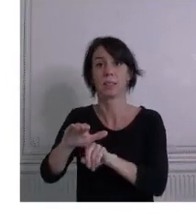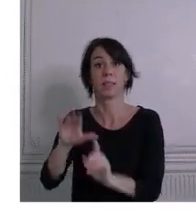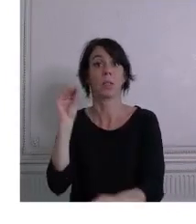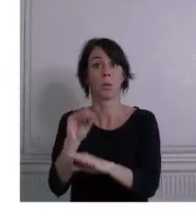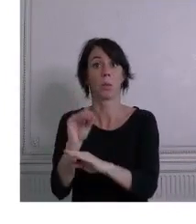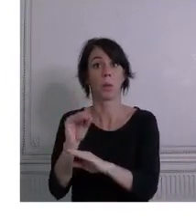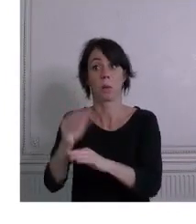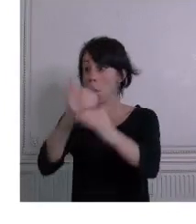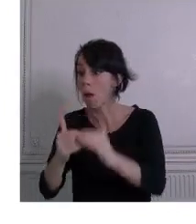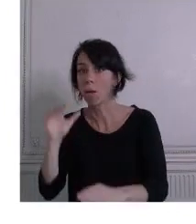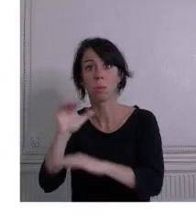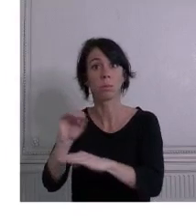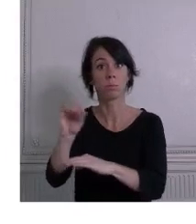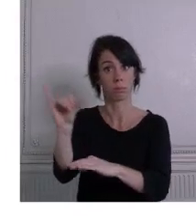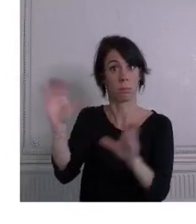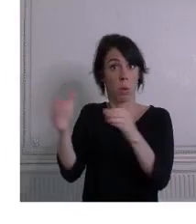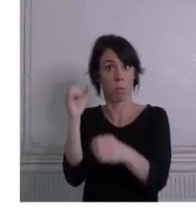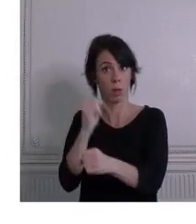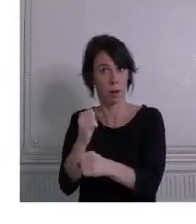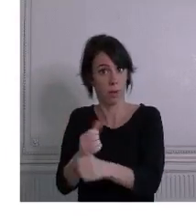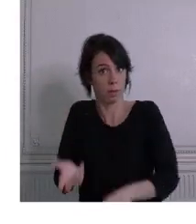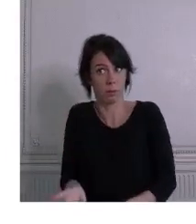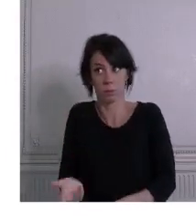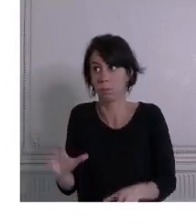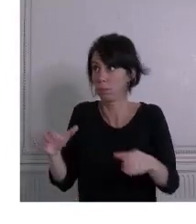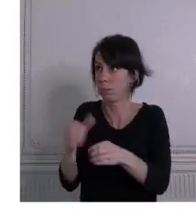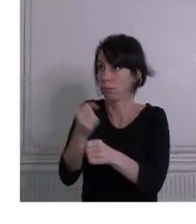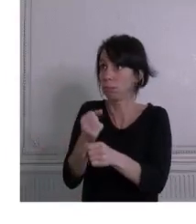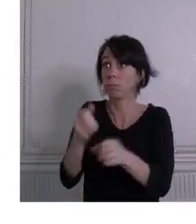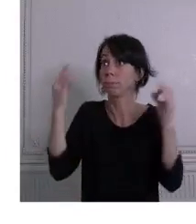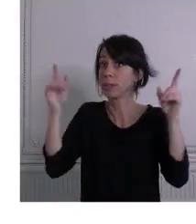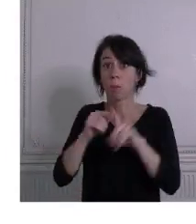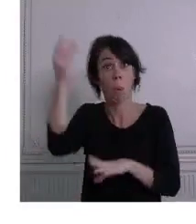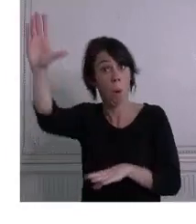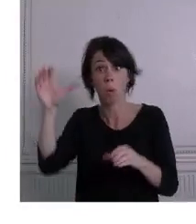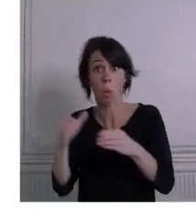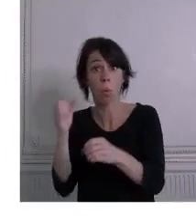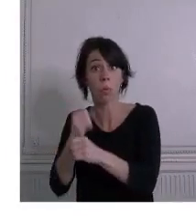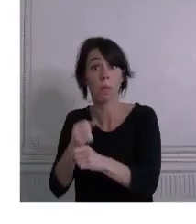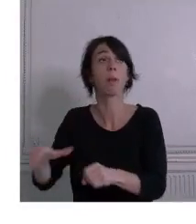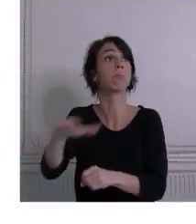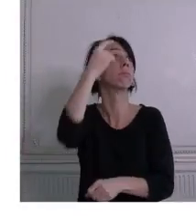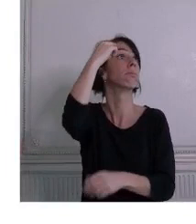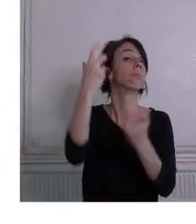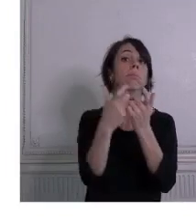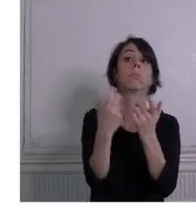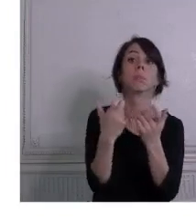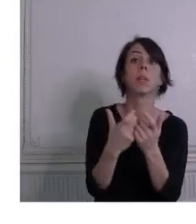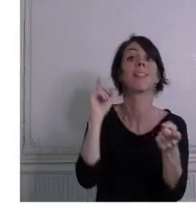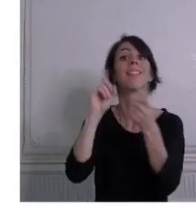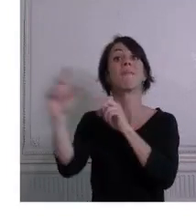été fait par le Parti communiste de Bordeaux. Donc j'avoue que je suis un peu surpris, c'est dommage. Donc on y travaillera, mais j'avais aussi une motion